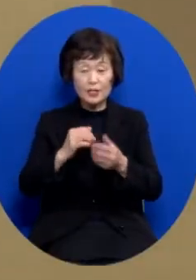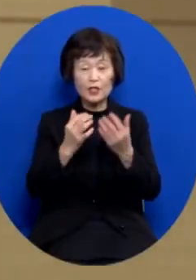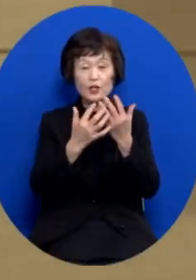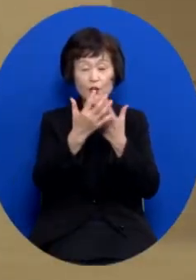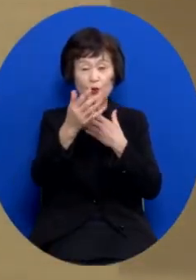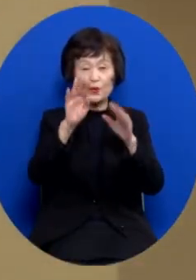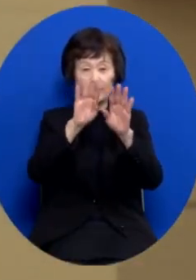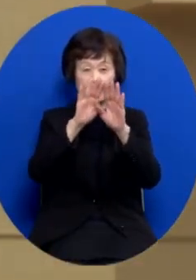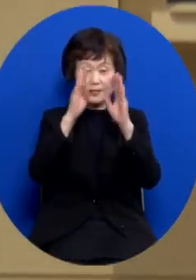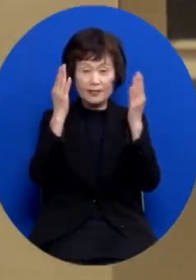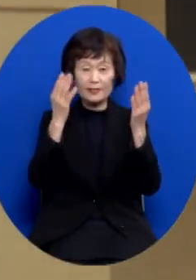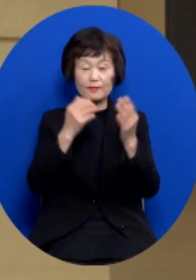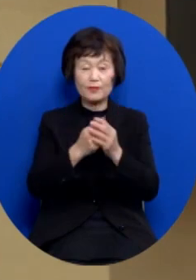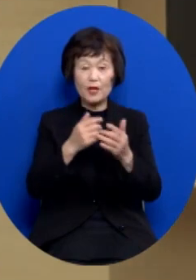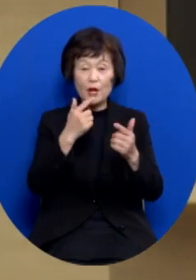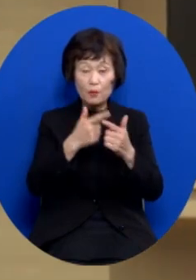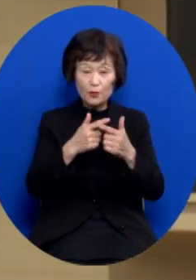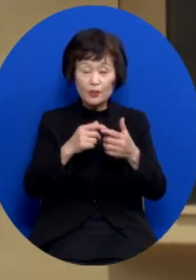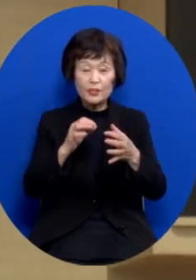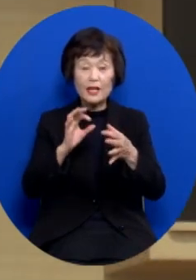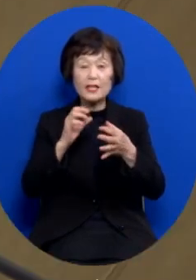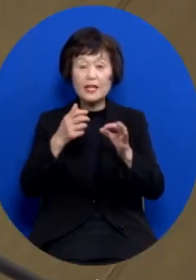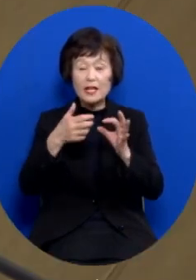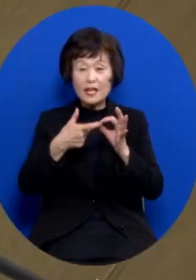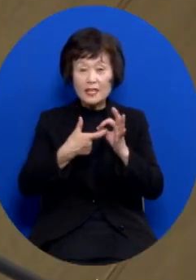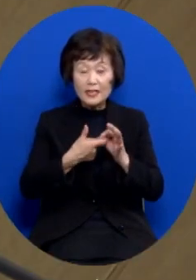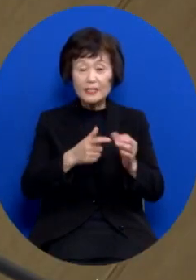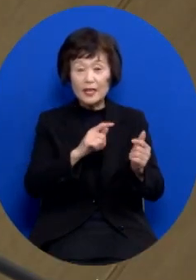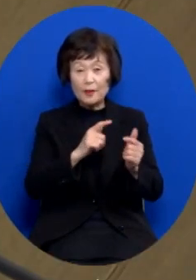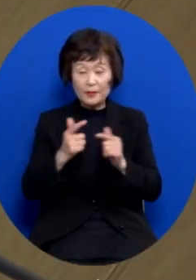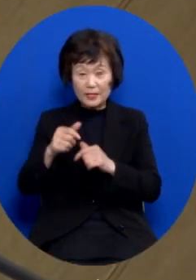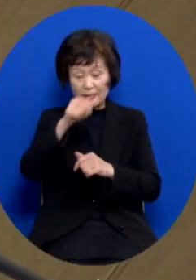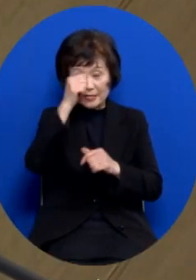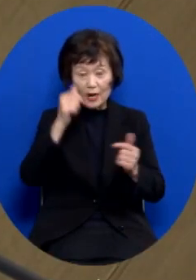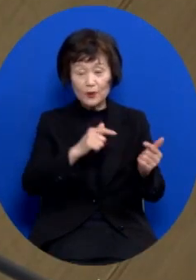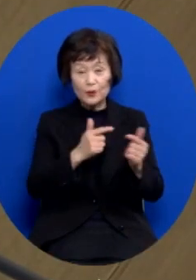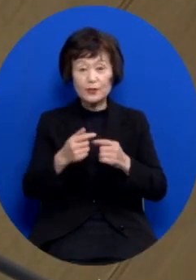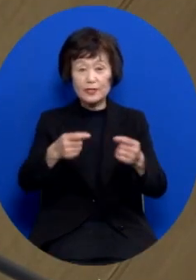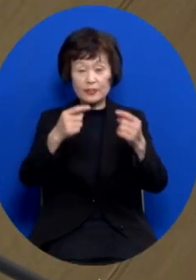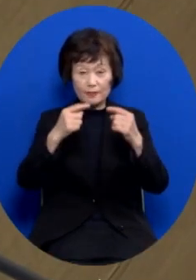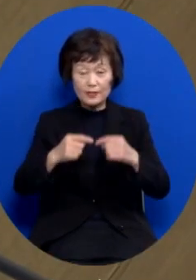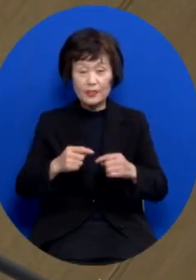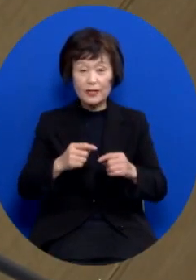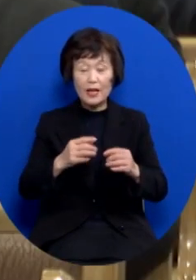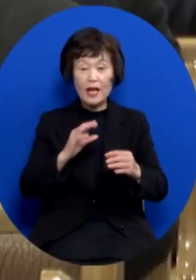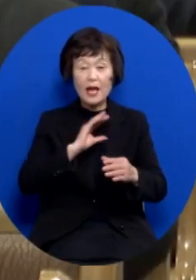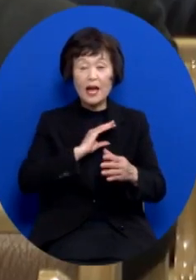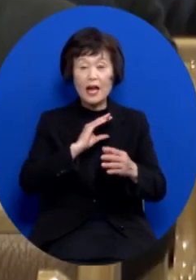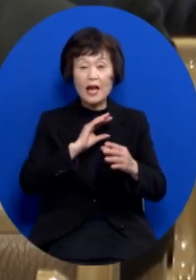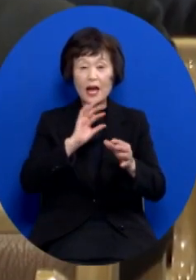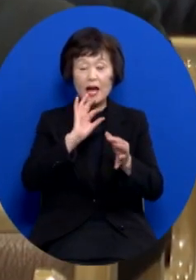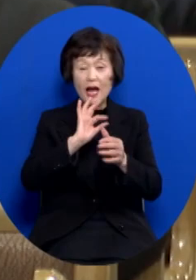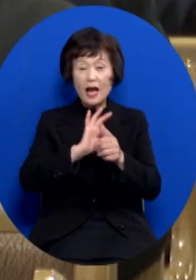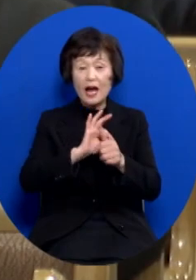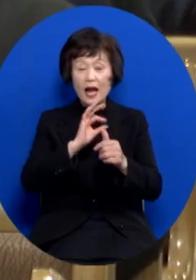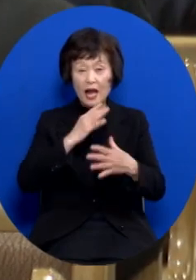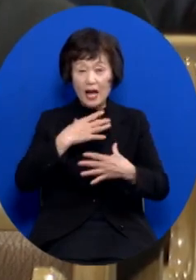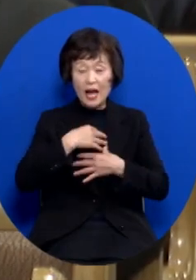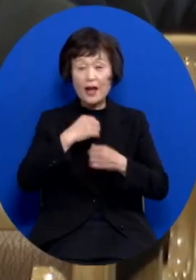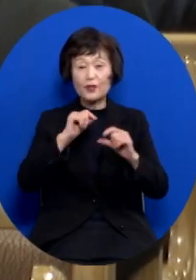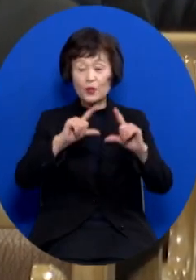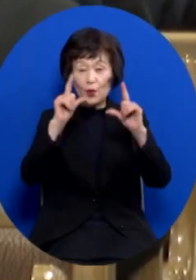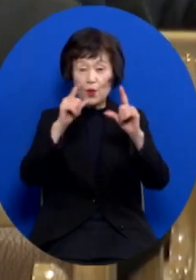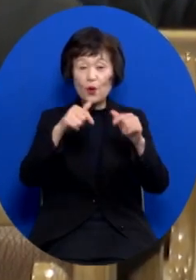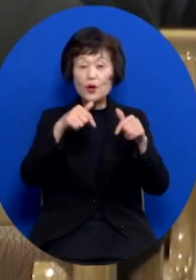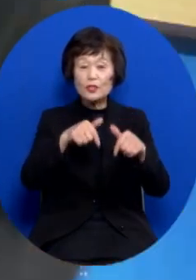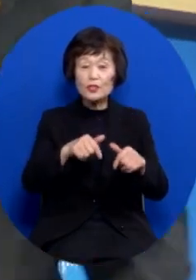부산, 강원, 영남 등 동부지역 200여 명의 장로들이 참석한 가운데 안동서부교회 이정우 목사가 하나님만